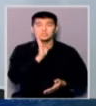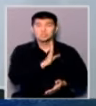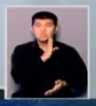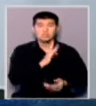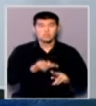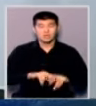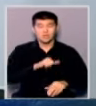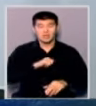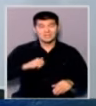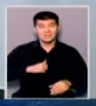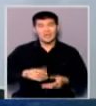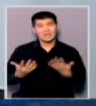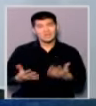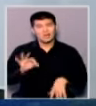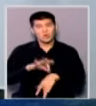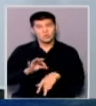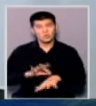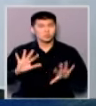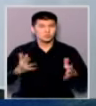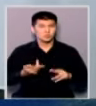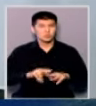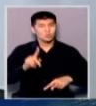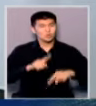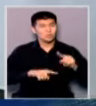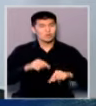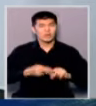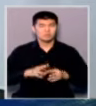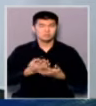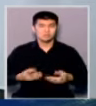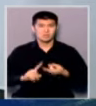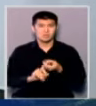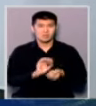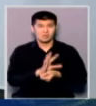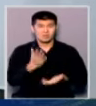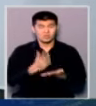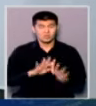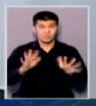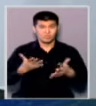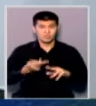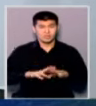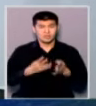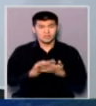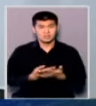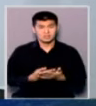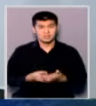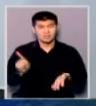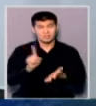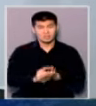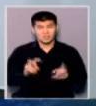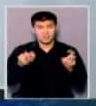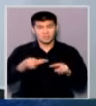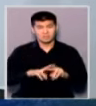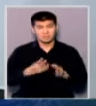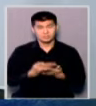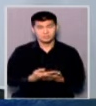Контакт болмау керек, егер де тума туыстарында COVID белгілері анықталған жағдайда, ПЦР тест положительный